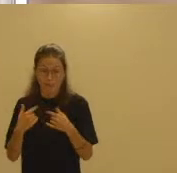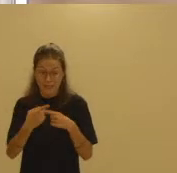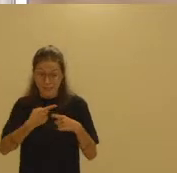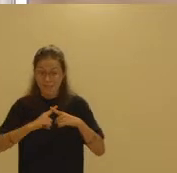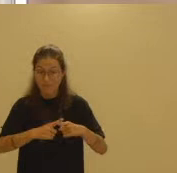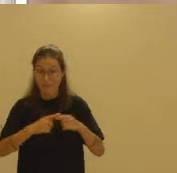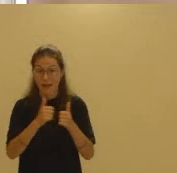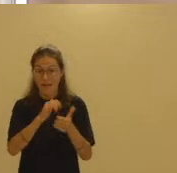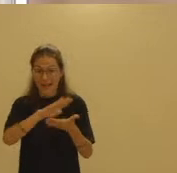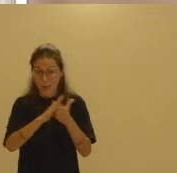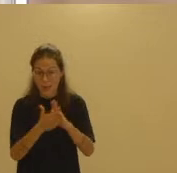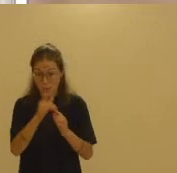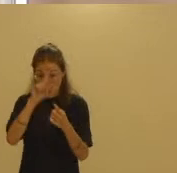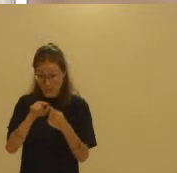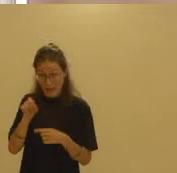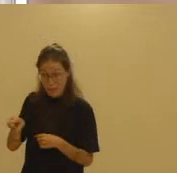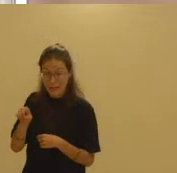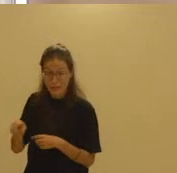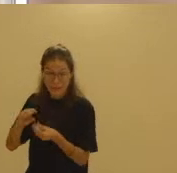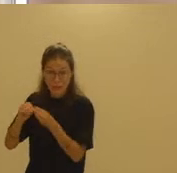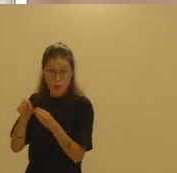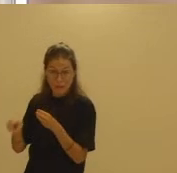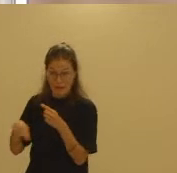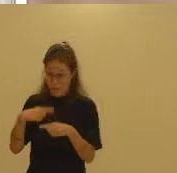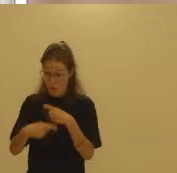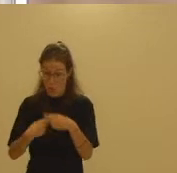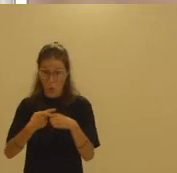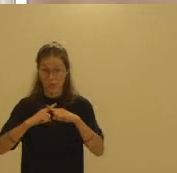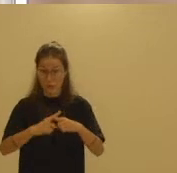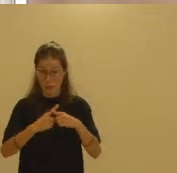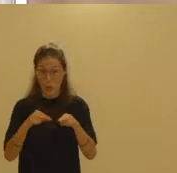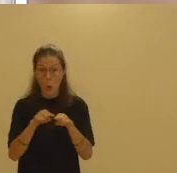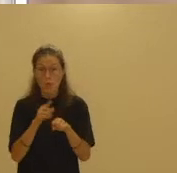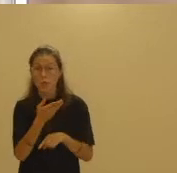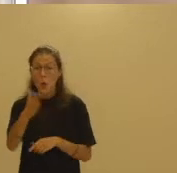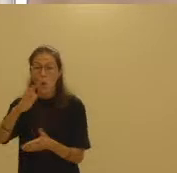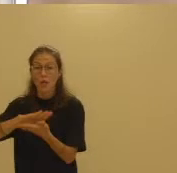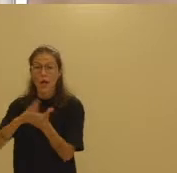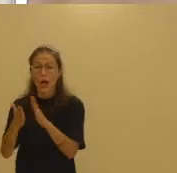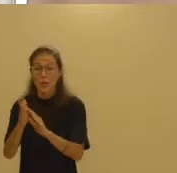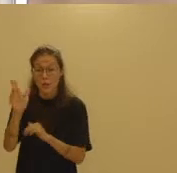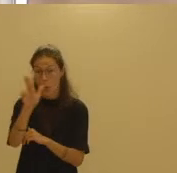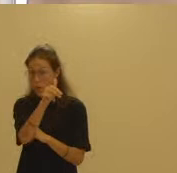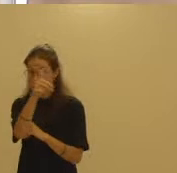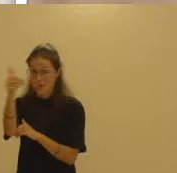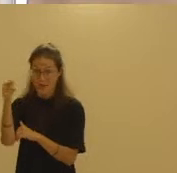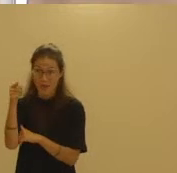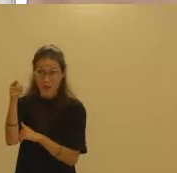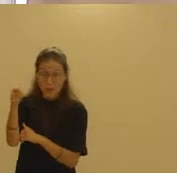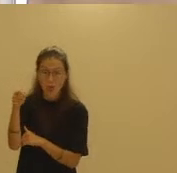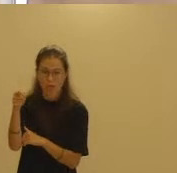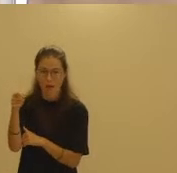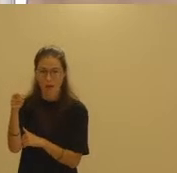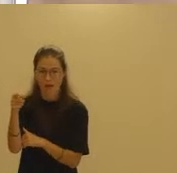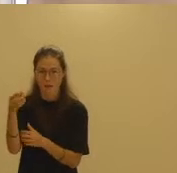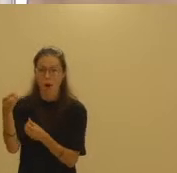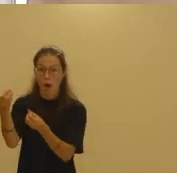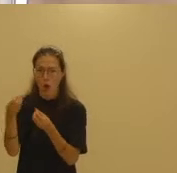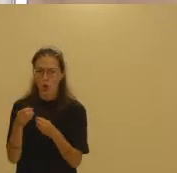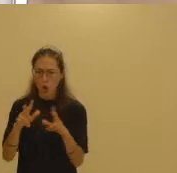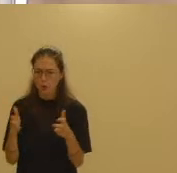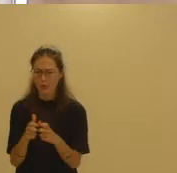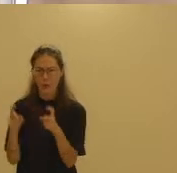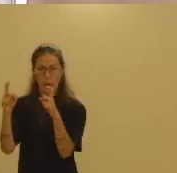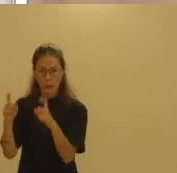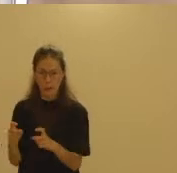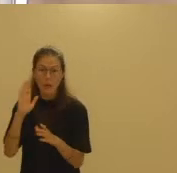andaise pour traiter spécifiquement de ce problème et également en discussion avec une association nationale qui nous permettrait de minimiser les coûts.